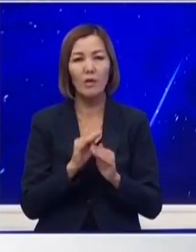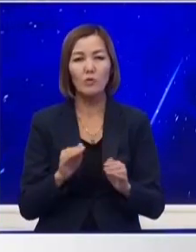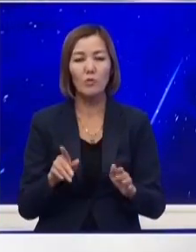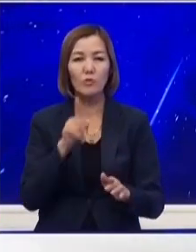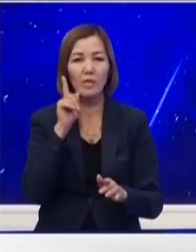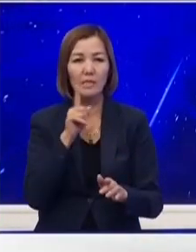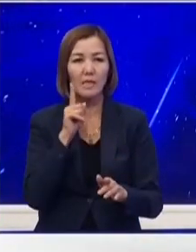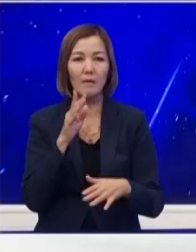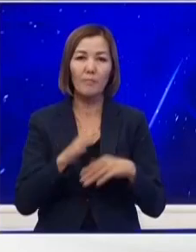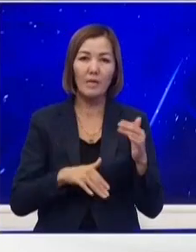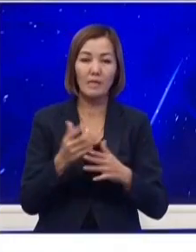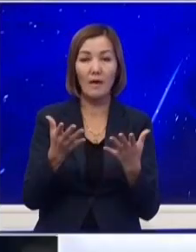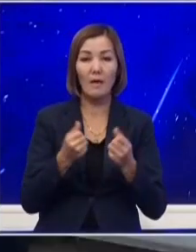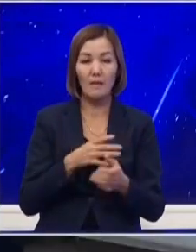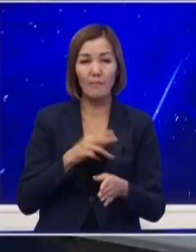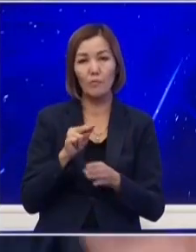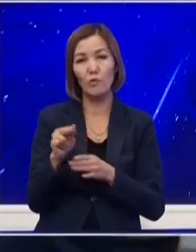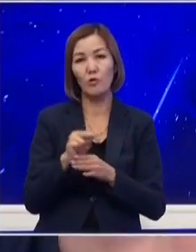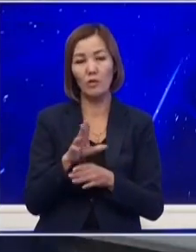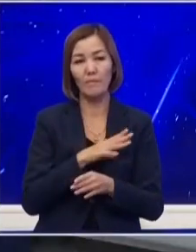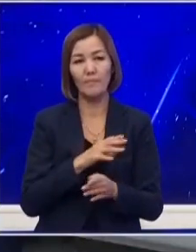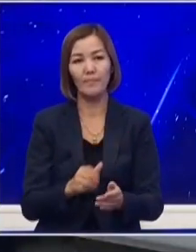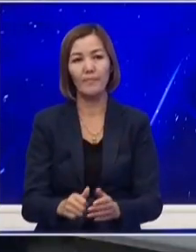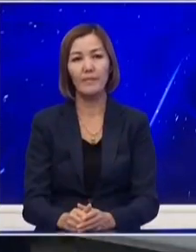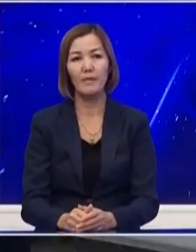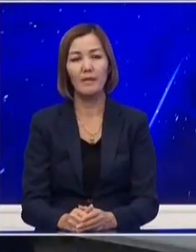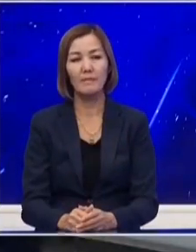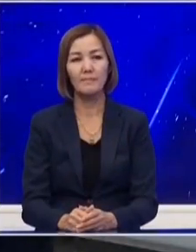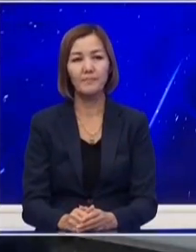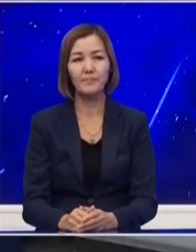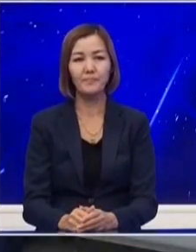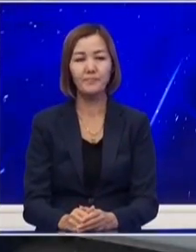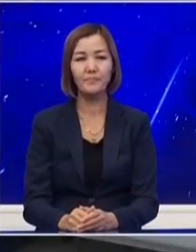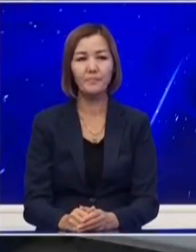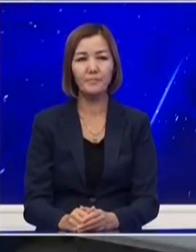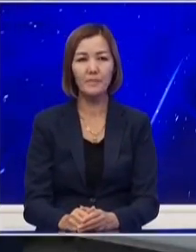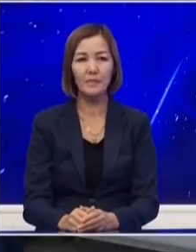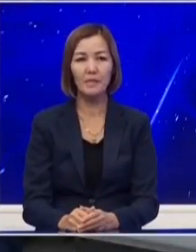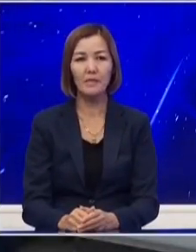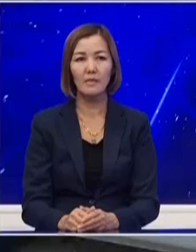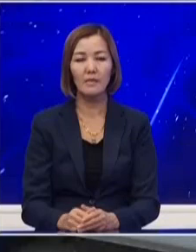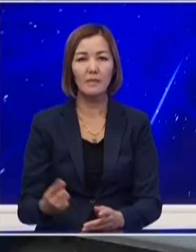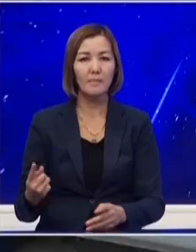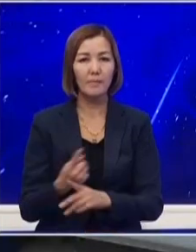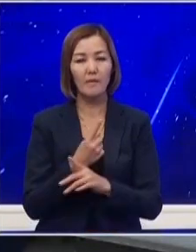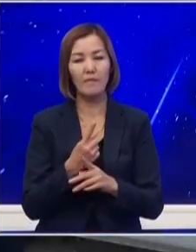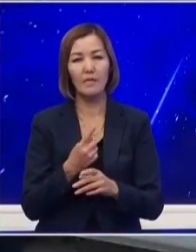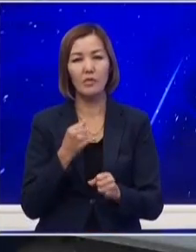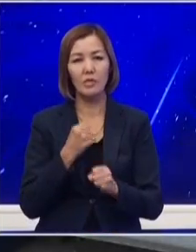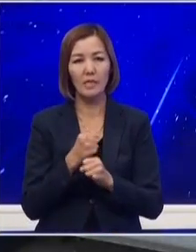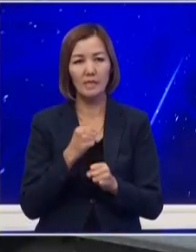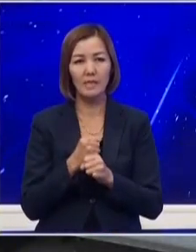қазір осында практикаға аламын. Практикаға алып, олар осында практика өтеді. Осы биыл бірінші рет жасадық, 4